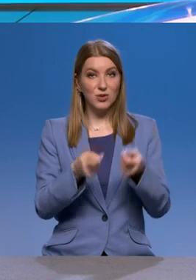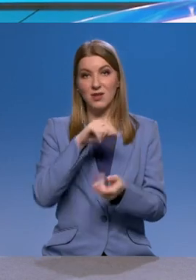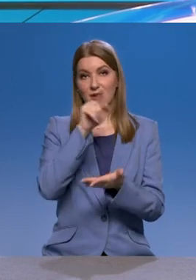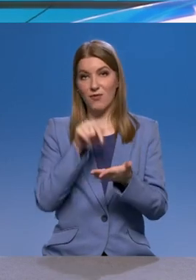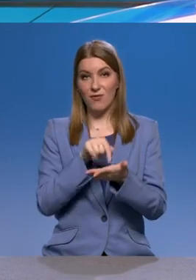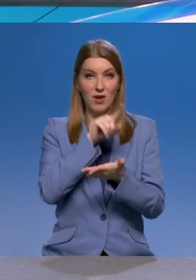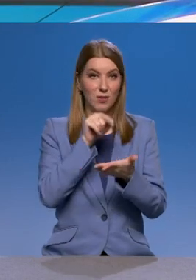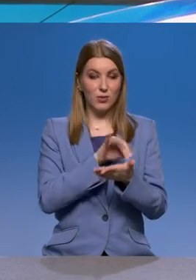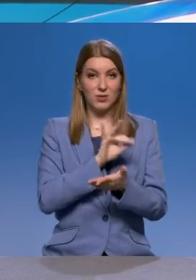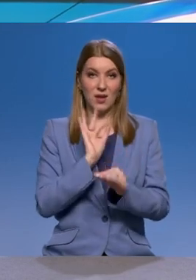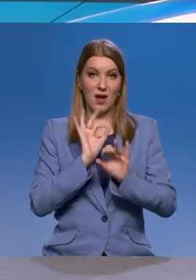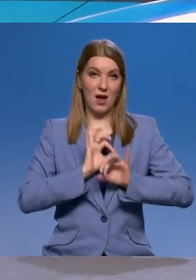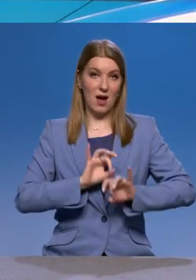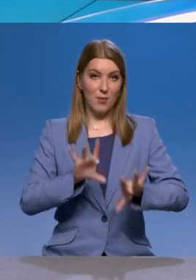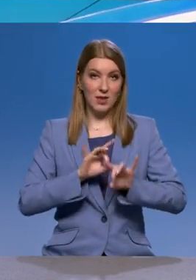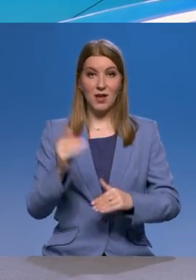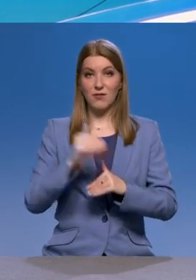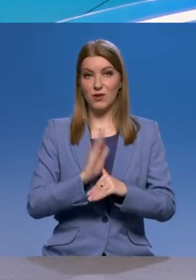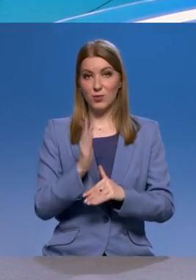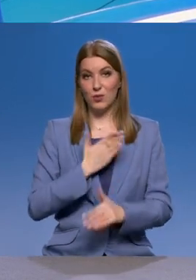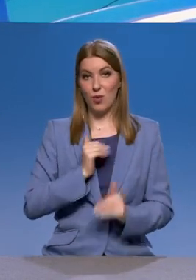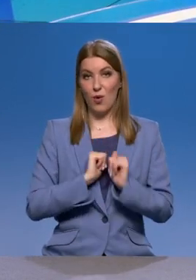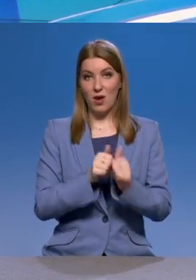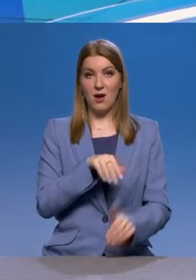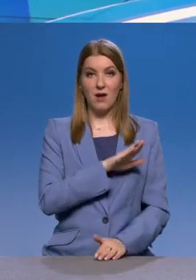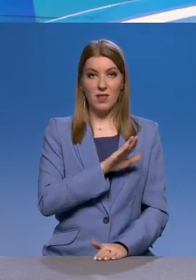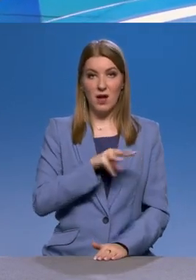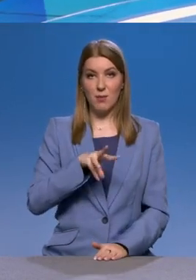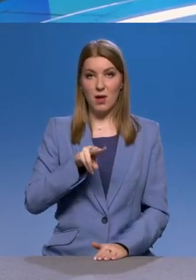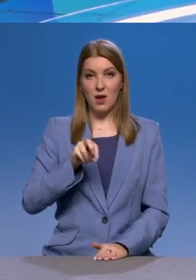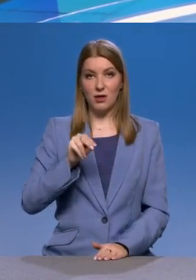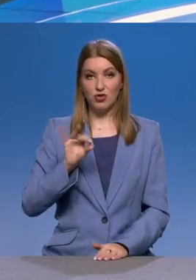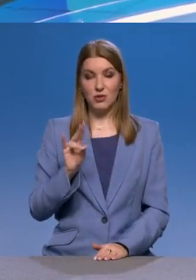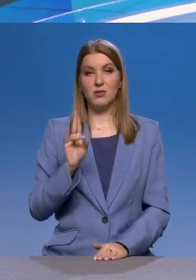Вечером встречайте моего коллегу Виталия Млечина. Ну, а я прощаюсь с вами. До завтра. Счастливо.